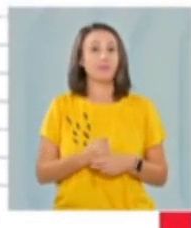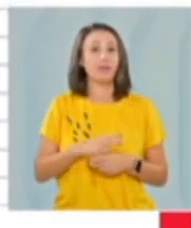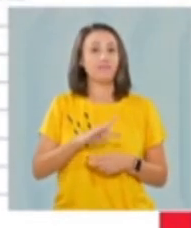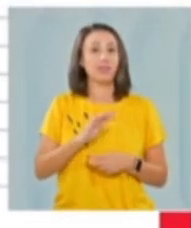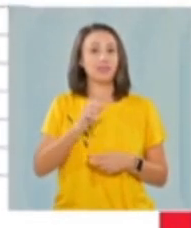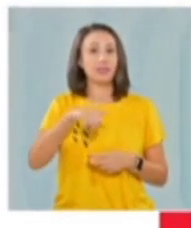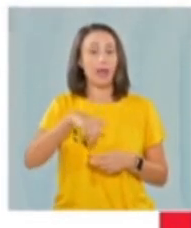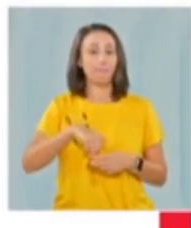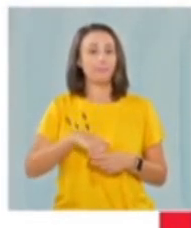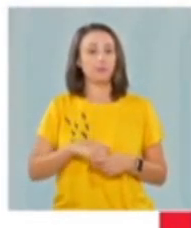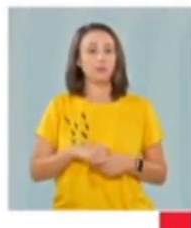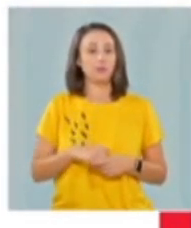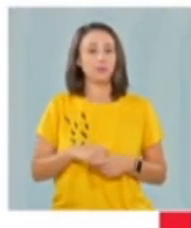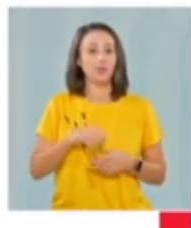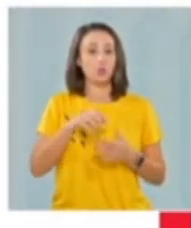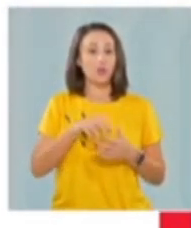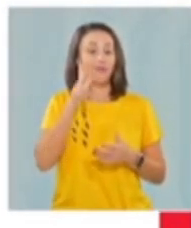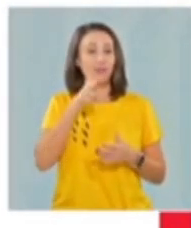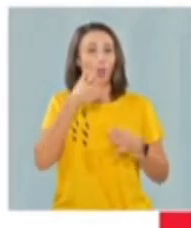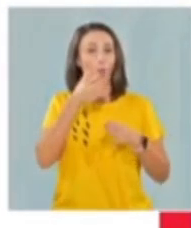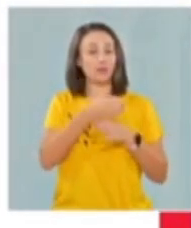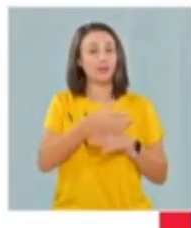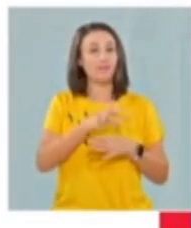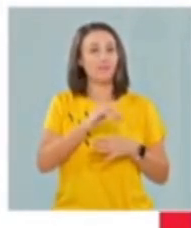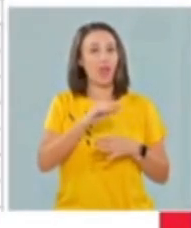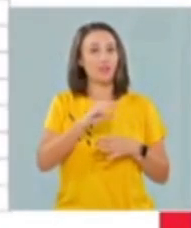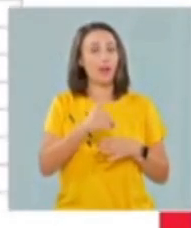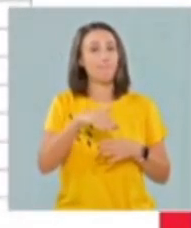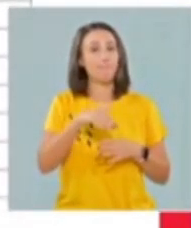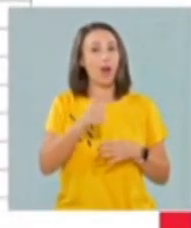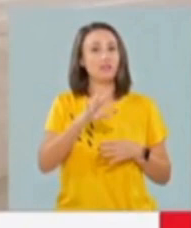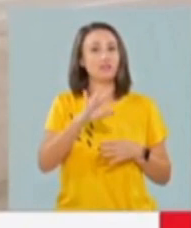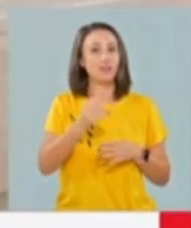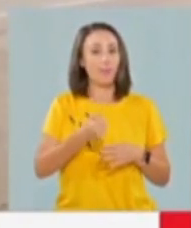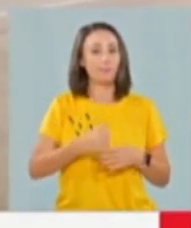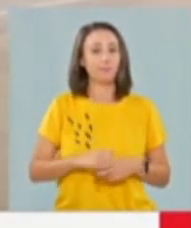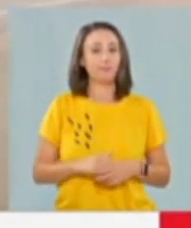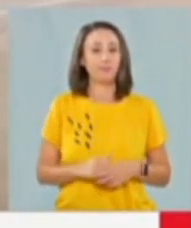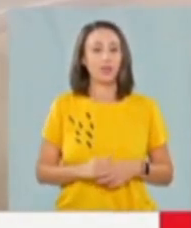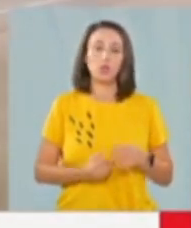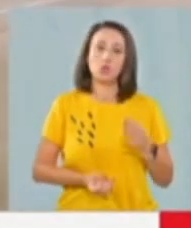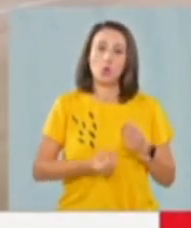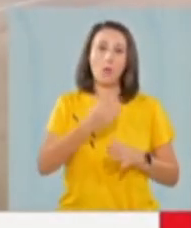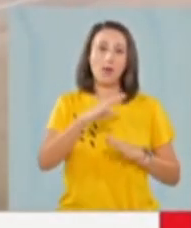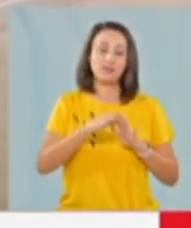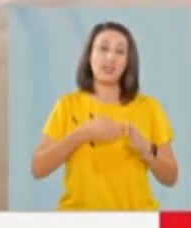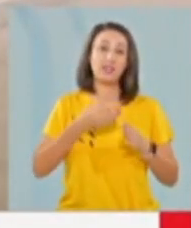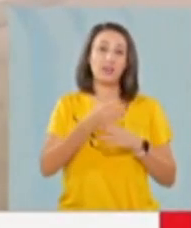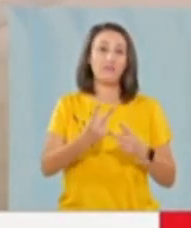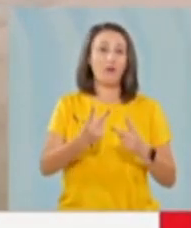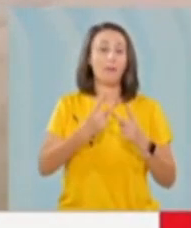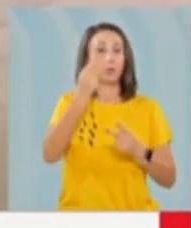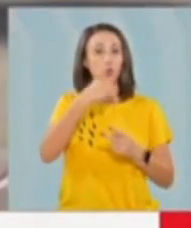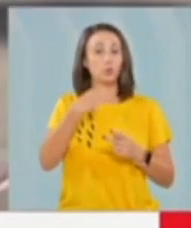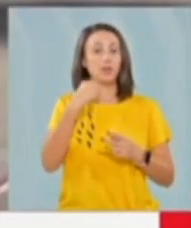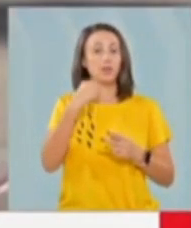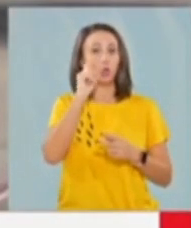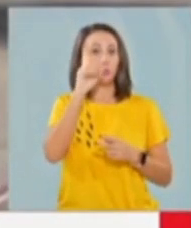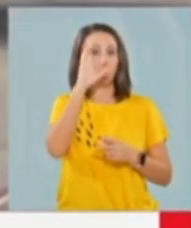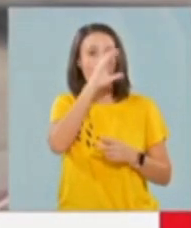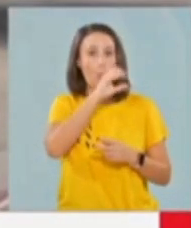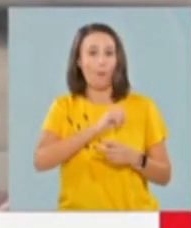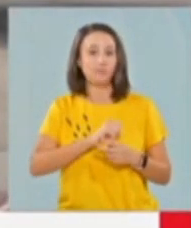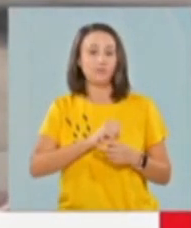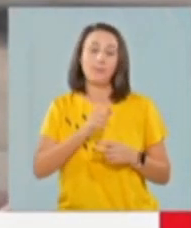Emiratele Arabe Unite în zona verde au intrat Finlanda Malta Andorra și se va noua listă intră în vigoare de duminică de la miezul nopții